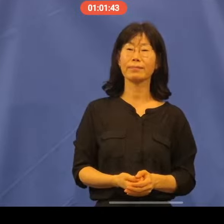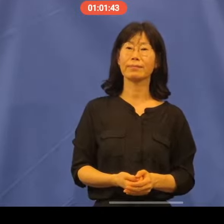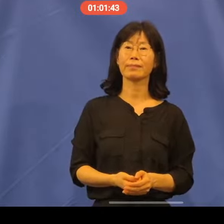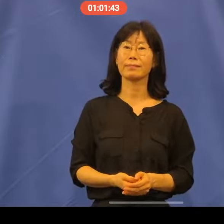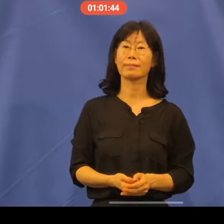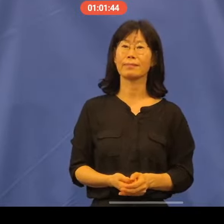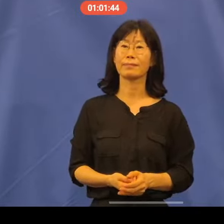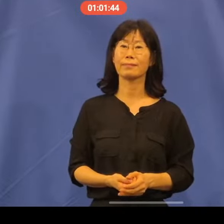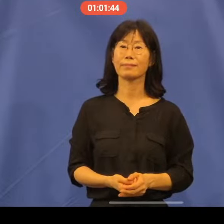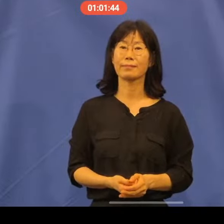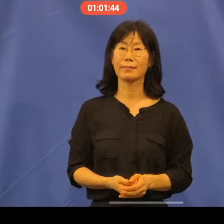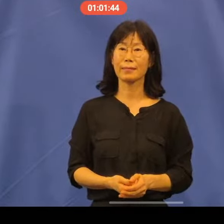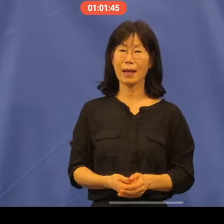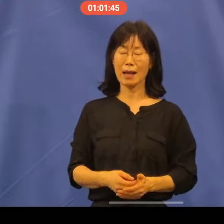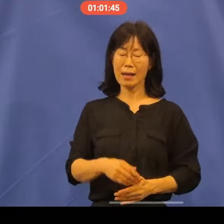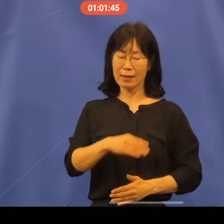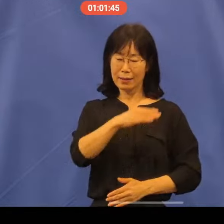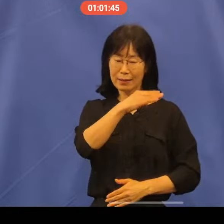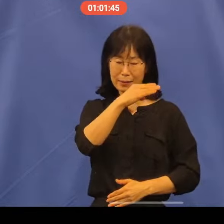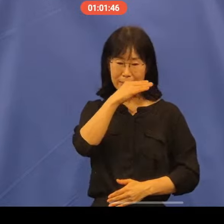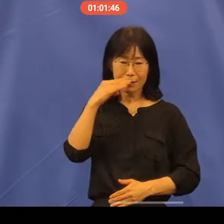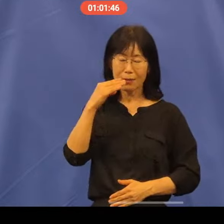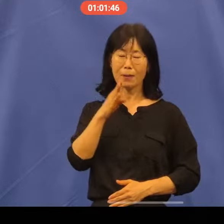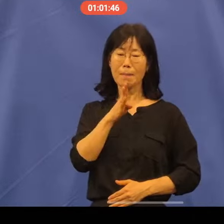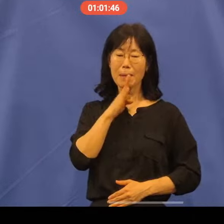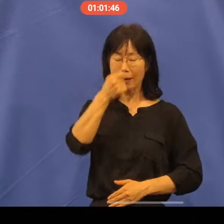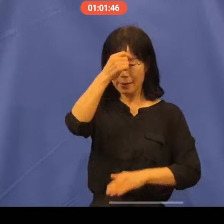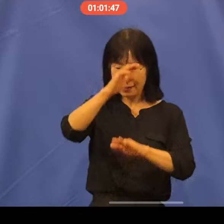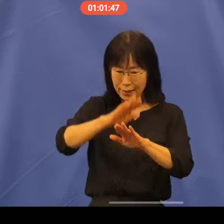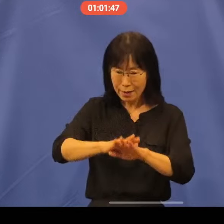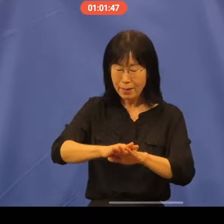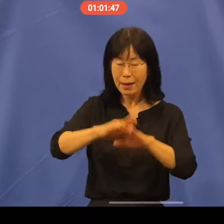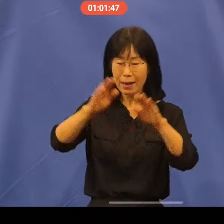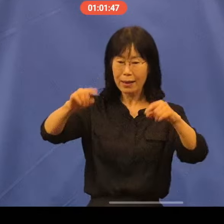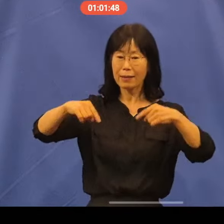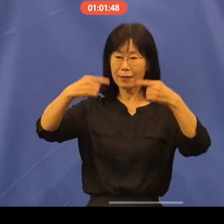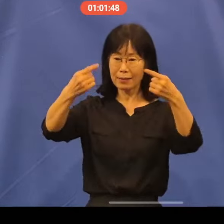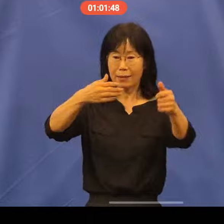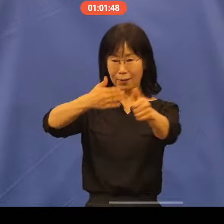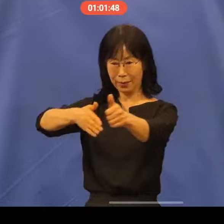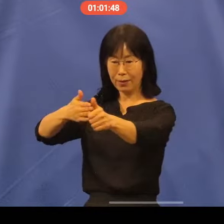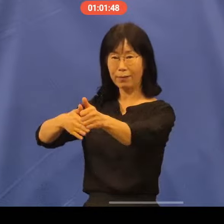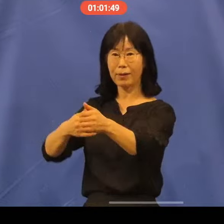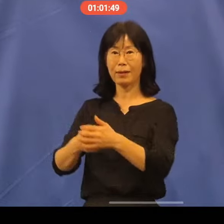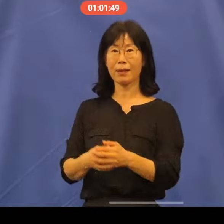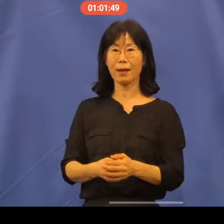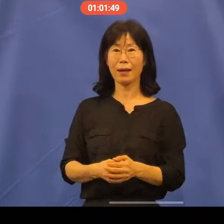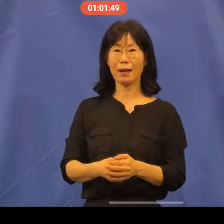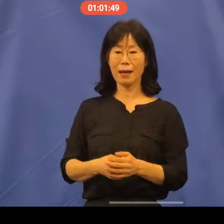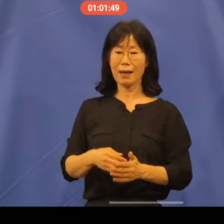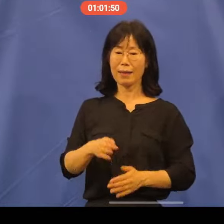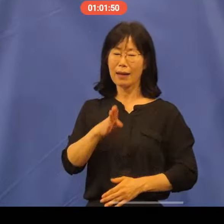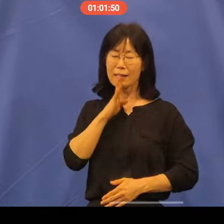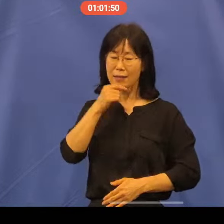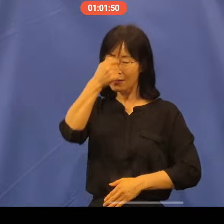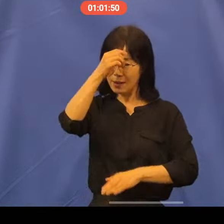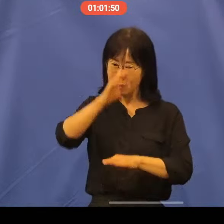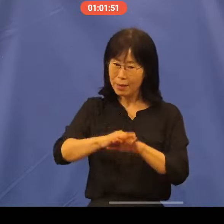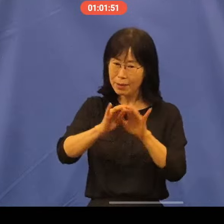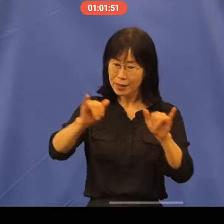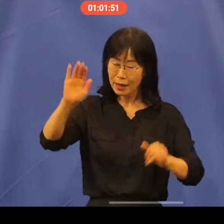것입니다. 바른 예배를 드리십시오. 그것으로 충분합니다. 그 다음에 어떤 일들이 일어나는 걸 보십시오. 우리의 삶에 온전한 회복이 일어나게 되는